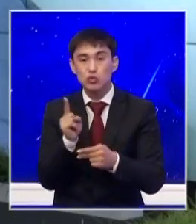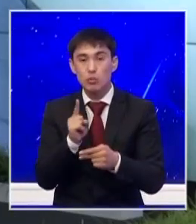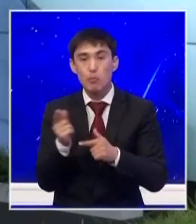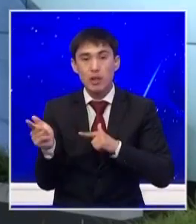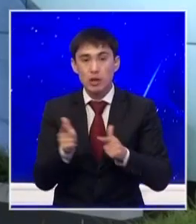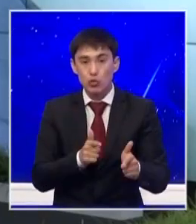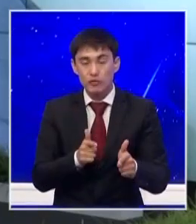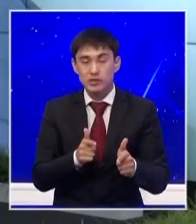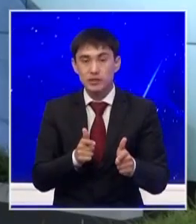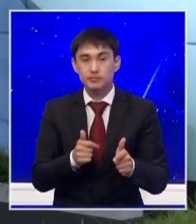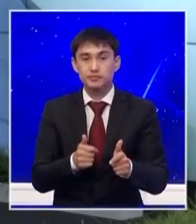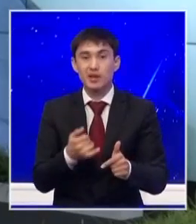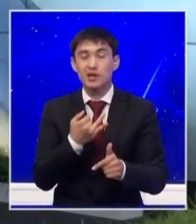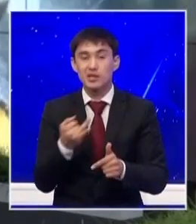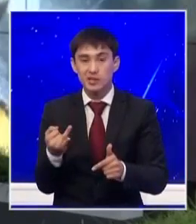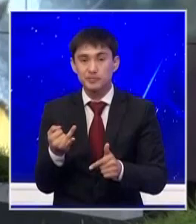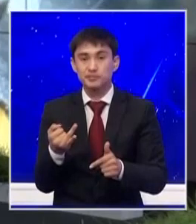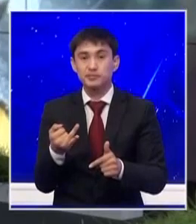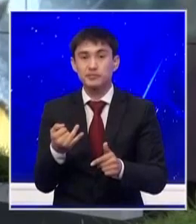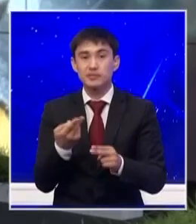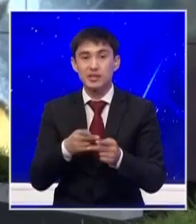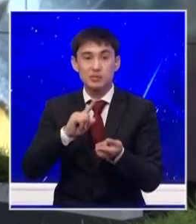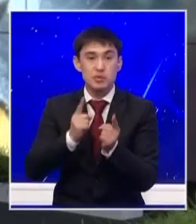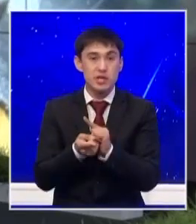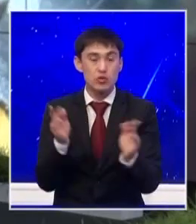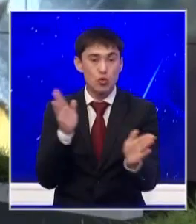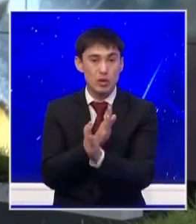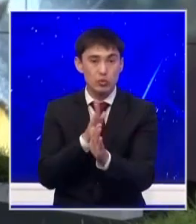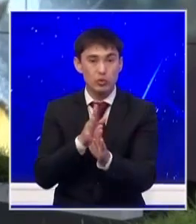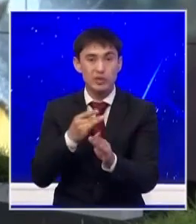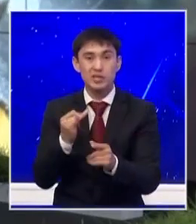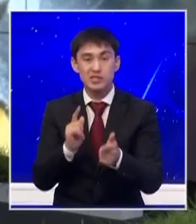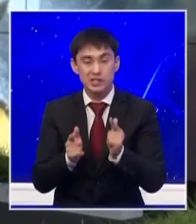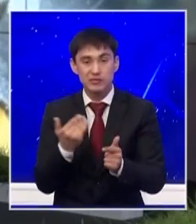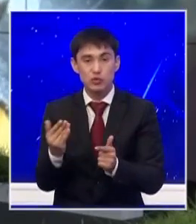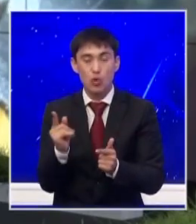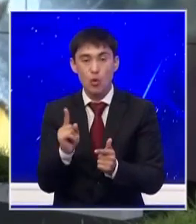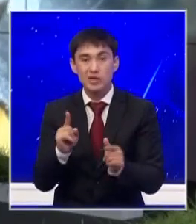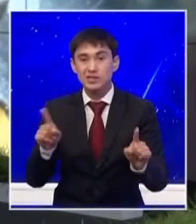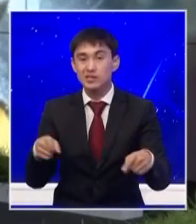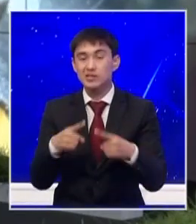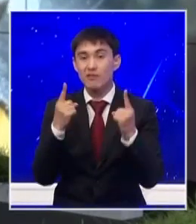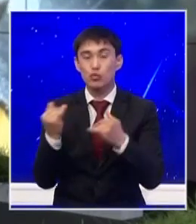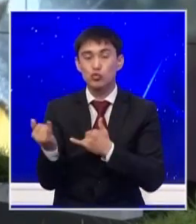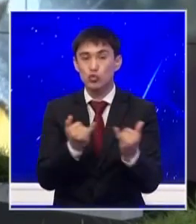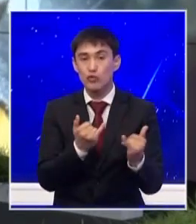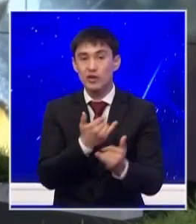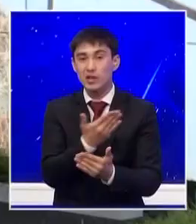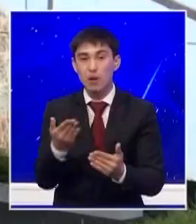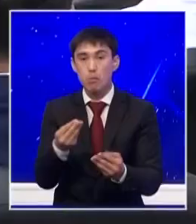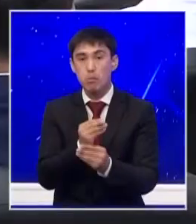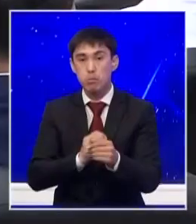подготовиться И не только к изменению климата но естественно и к тому чтобы создавать условия для